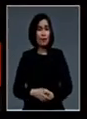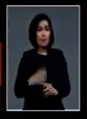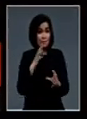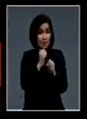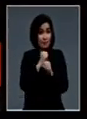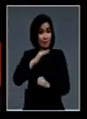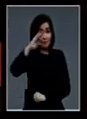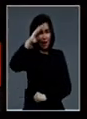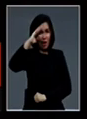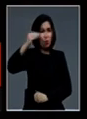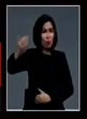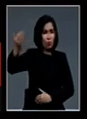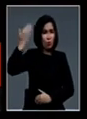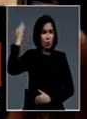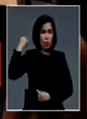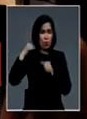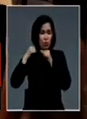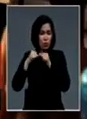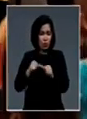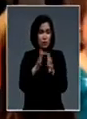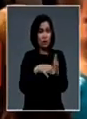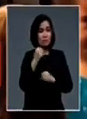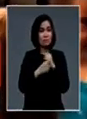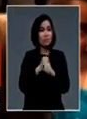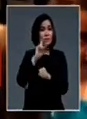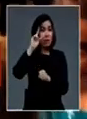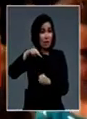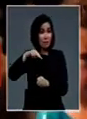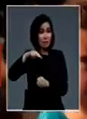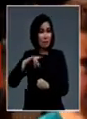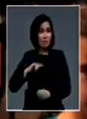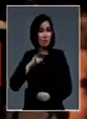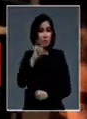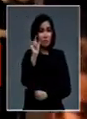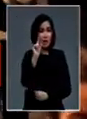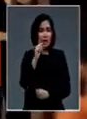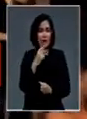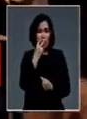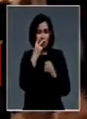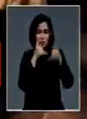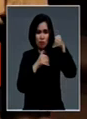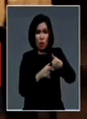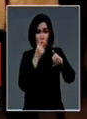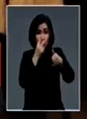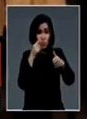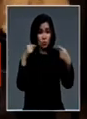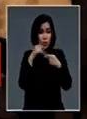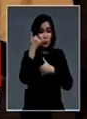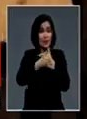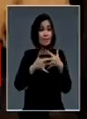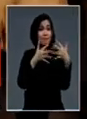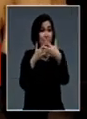หารสมัยจินซีฮ่องเต้อายุกว่า 2,000 ปีส่งไปจัดแสดงที่สหรัฐแล้วก็ปรากฏว่าไปถูกวัยรุ่นชายชาว